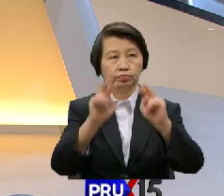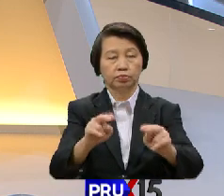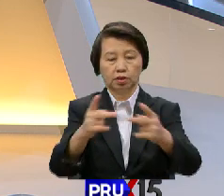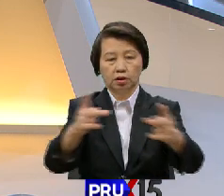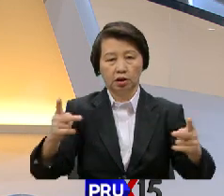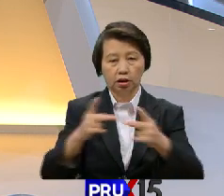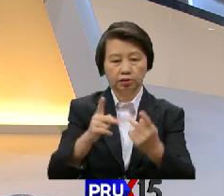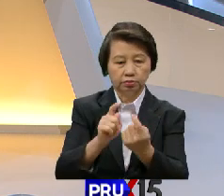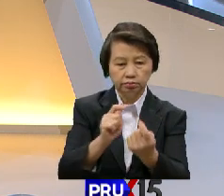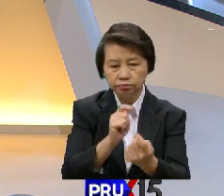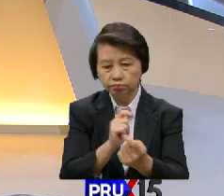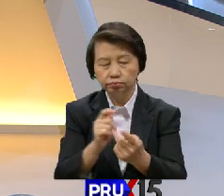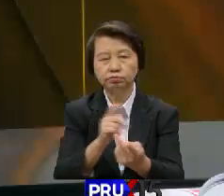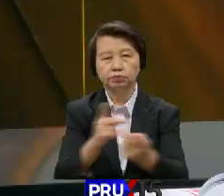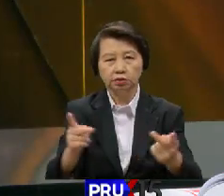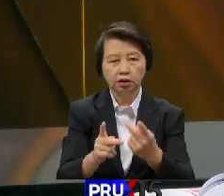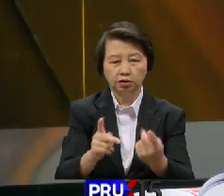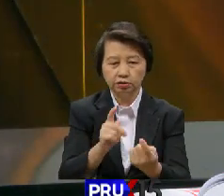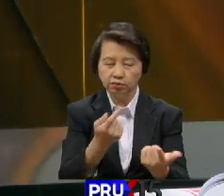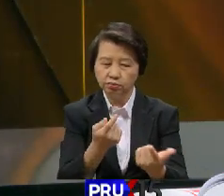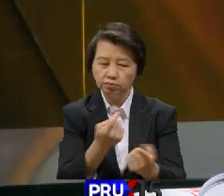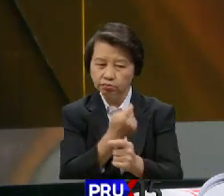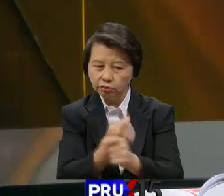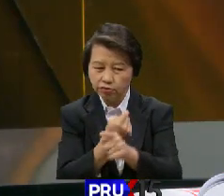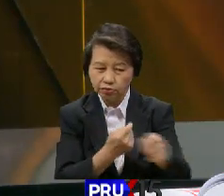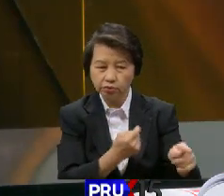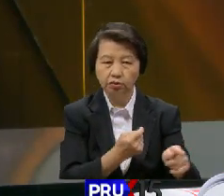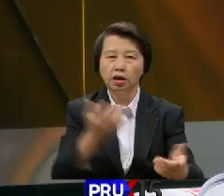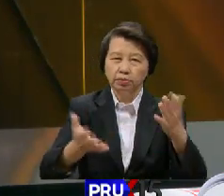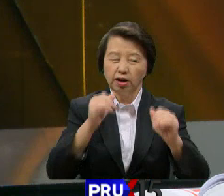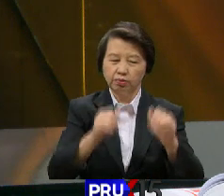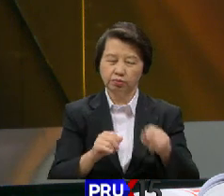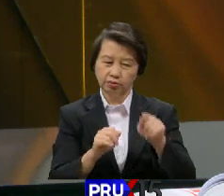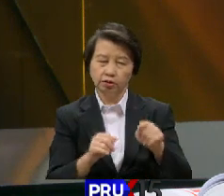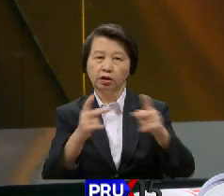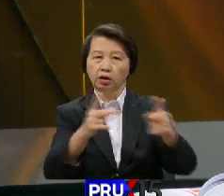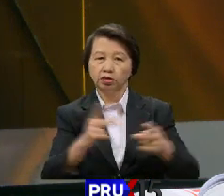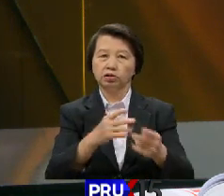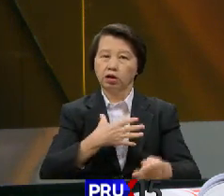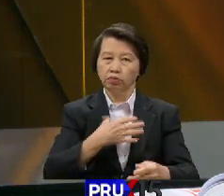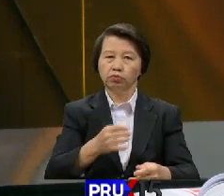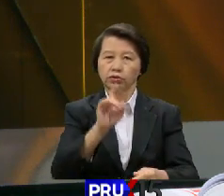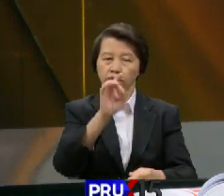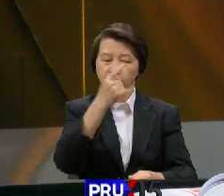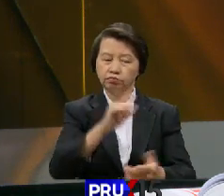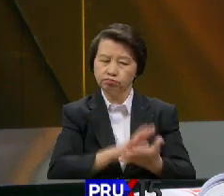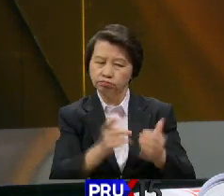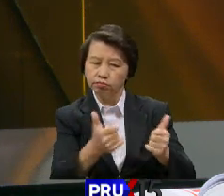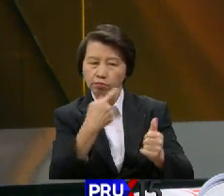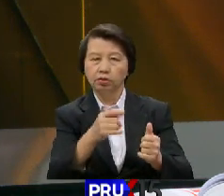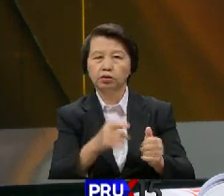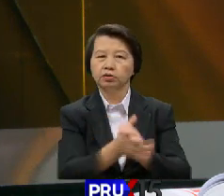di kawasan tertentu memang kita boleh Gambarkan kawasan itu putih untuk sebuah party karena